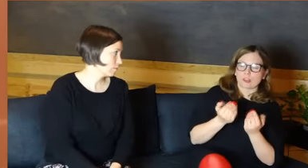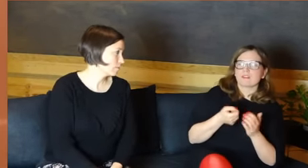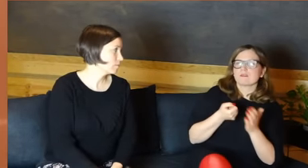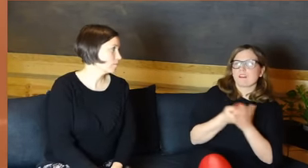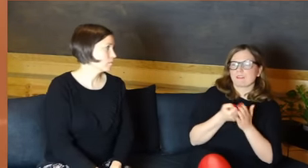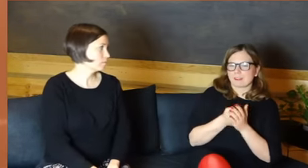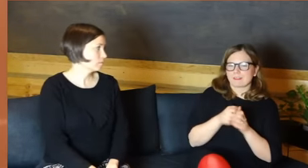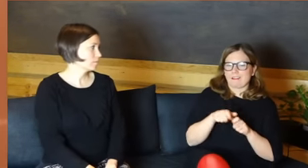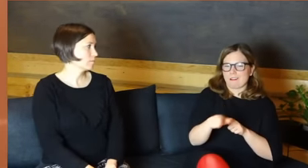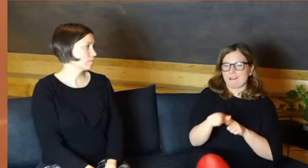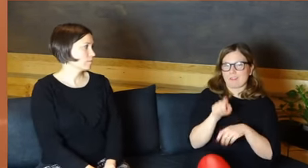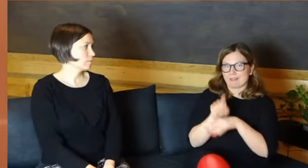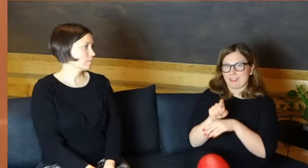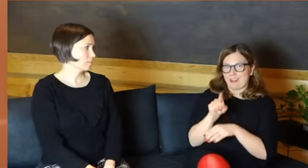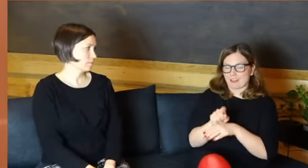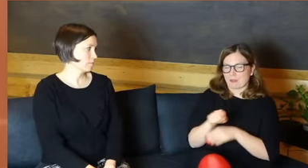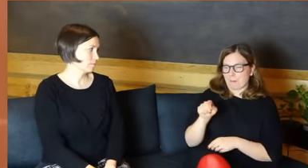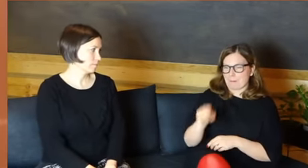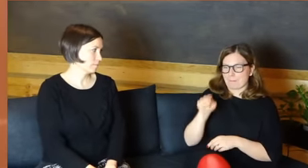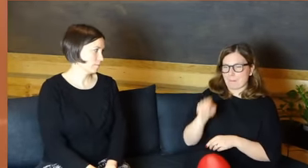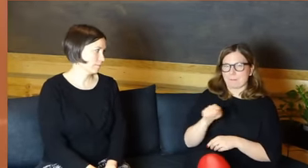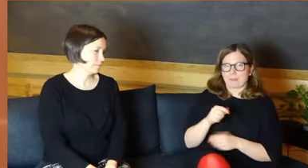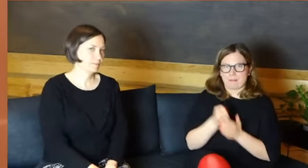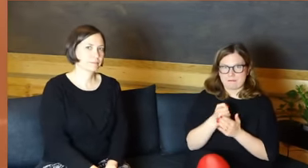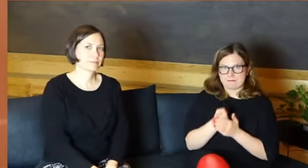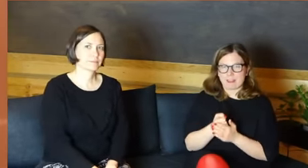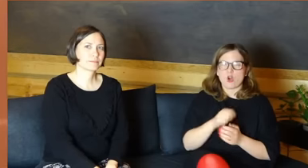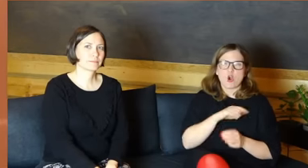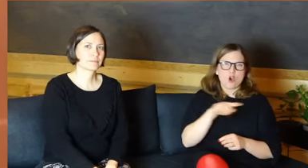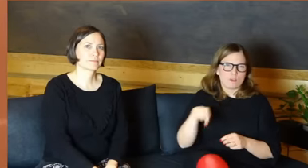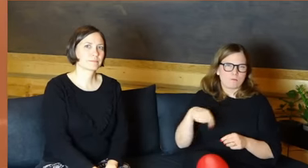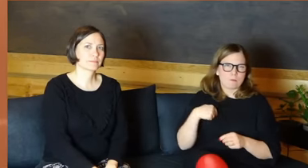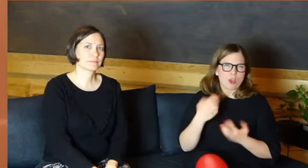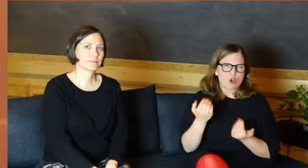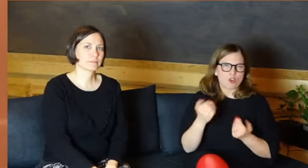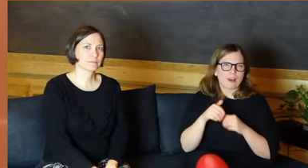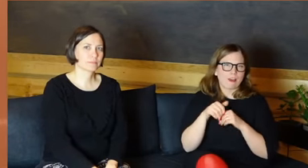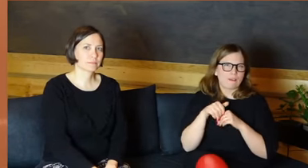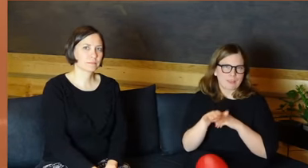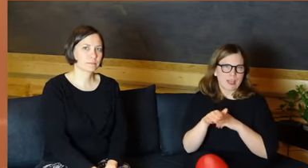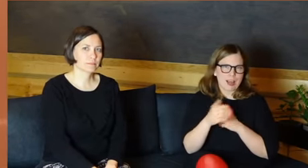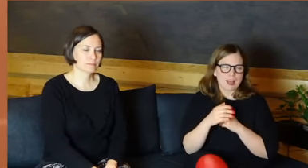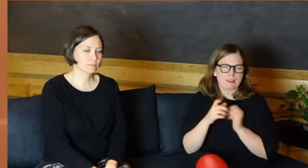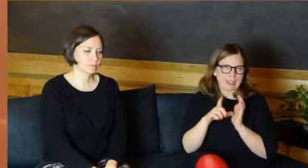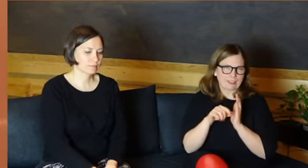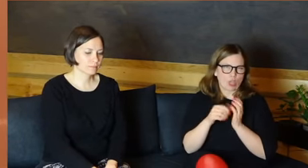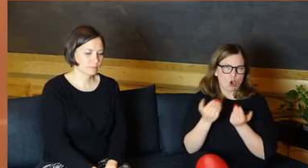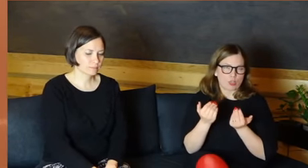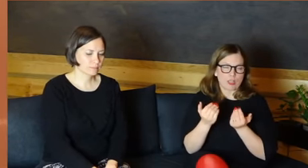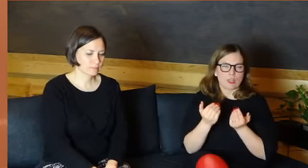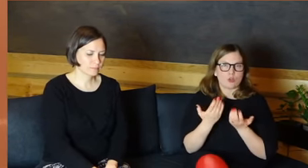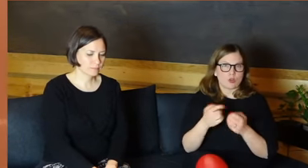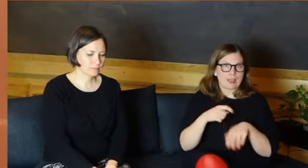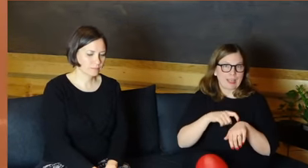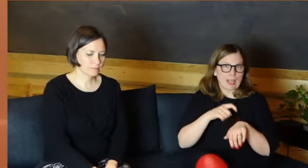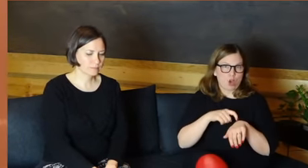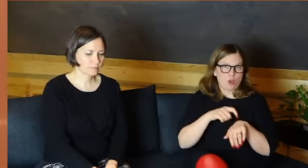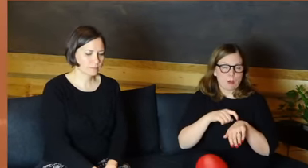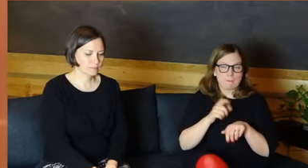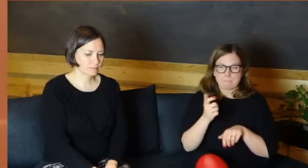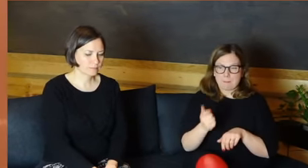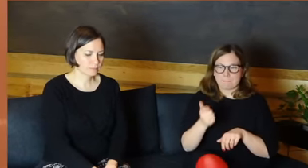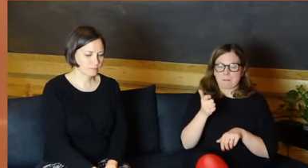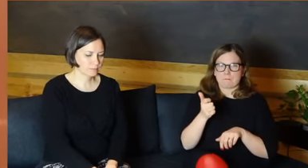Kanavaa odotellaan vielä vähän aikaa. Laitetaan nyt kello käymään. Tuossa